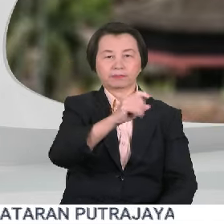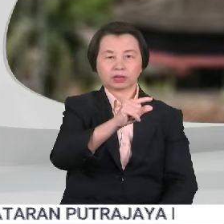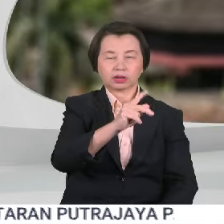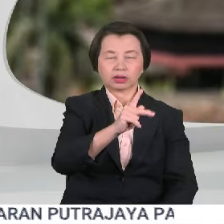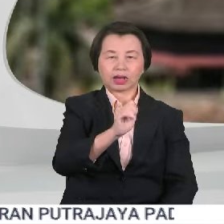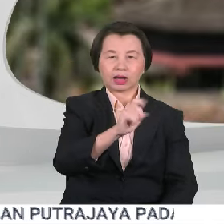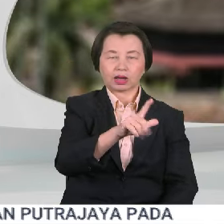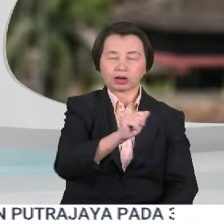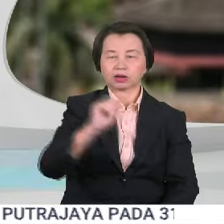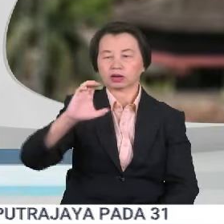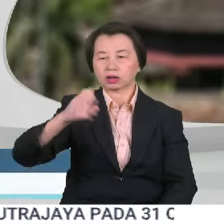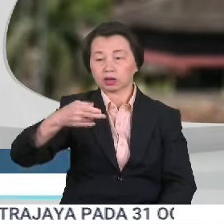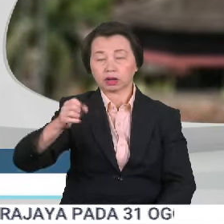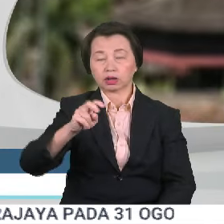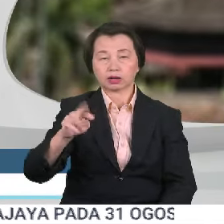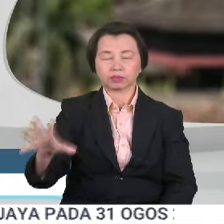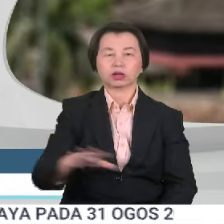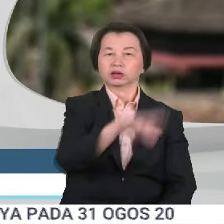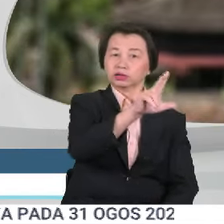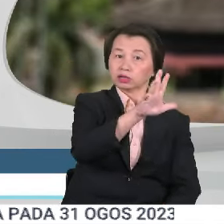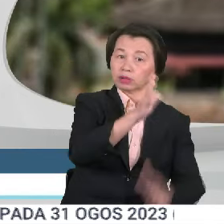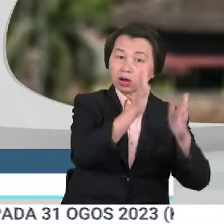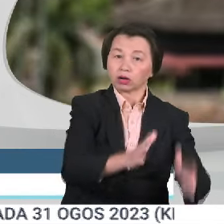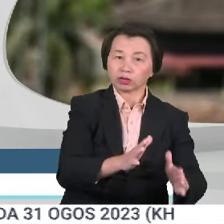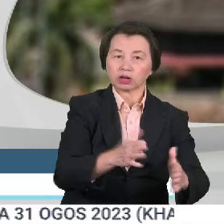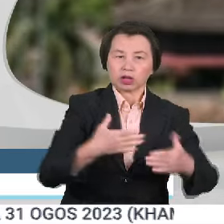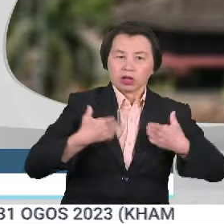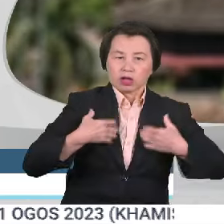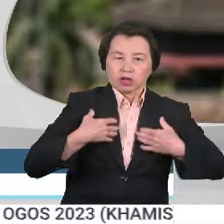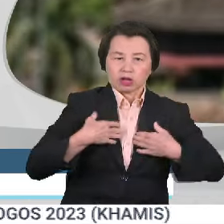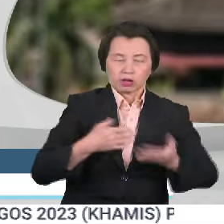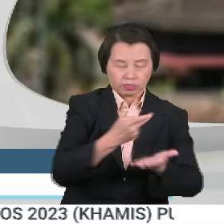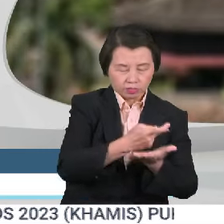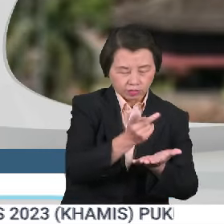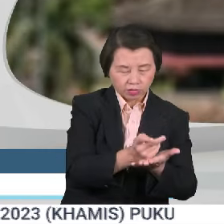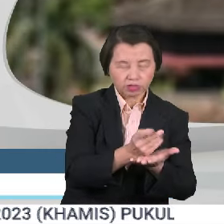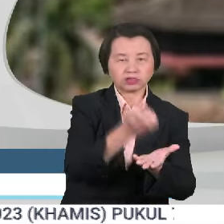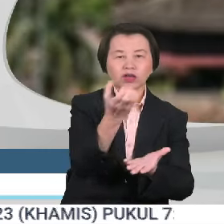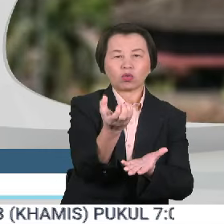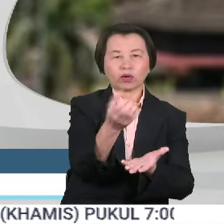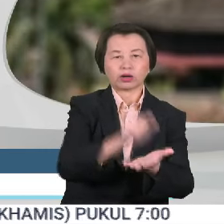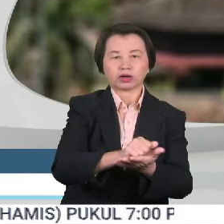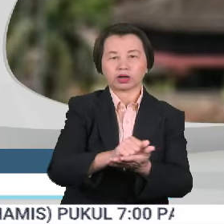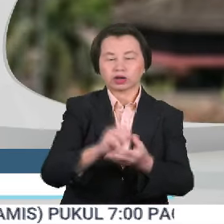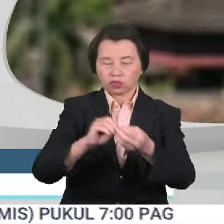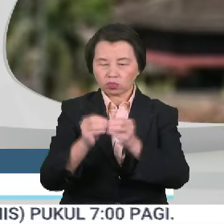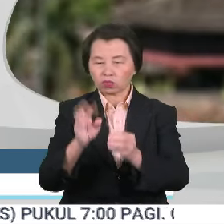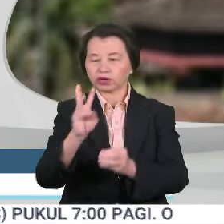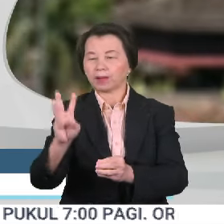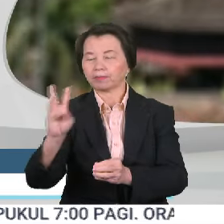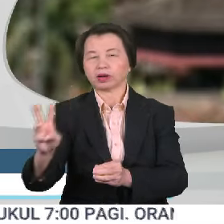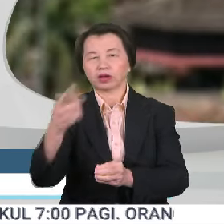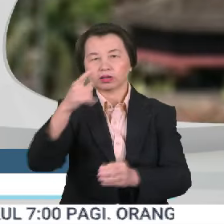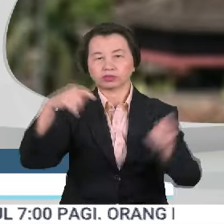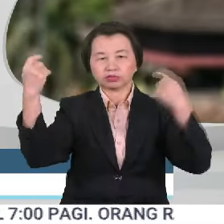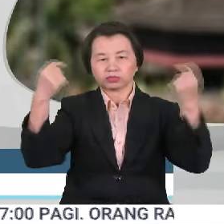35 penhuni rumah Sri kenangan begitu terucan menghias kidshawan dan ke-66 sampai dengan sambutan